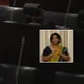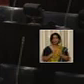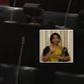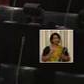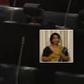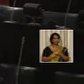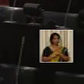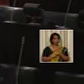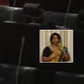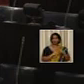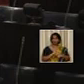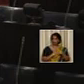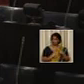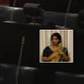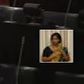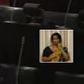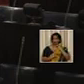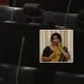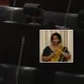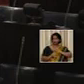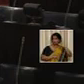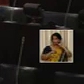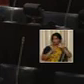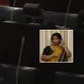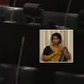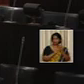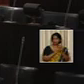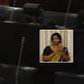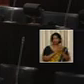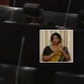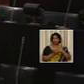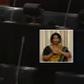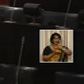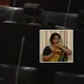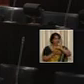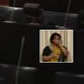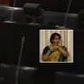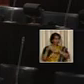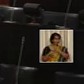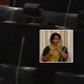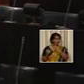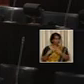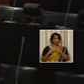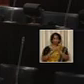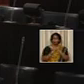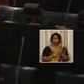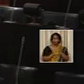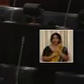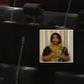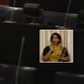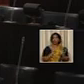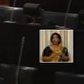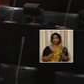अमात्युम मेरटे विदेशगत श्रमिक्यांगे ओ यवन एजंता आयतन विसीन करनलाद इलीमकट अणुव हिटपु